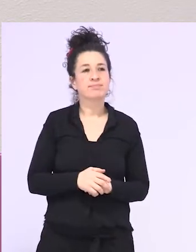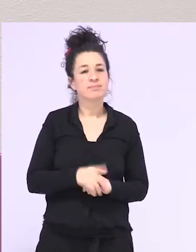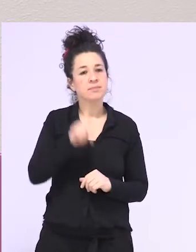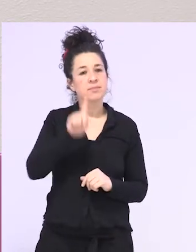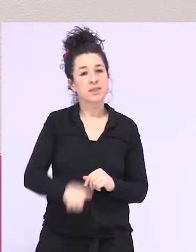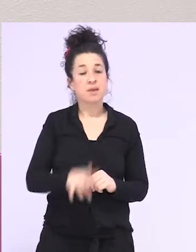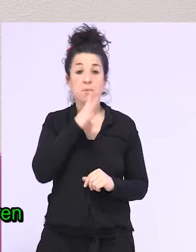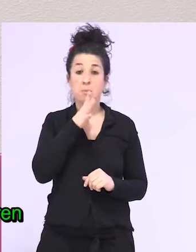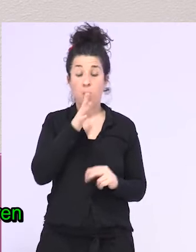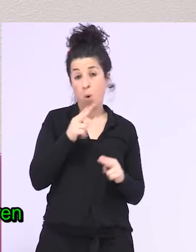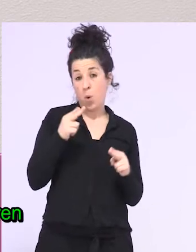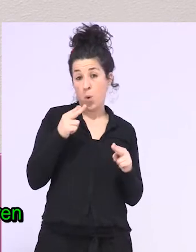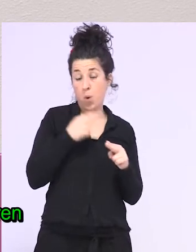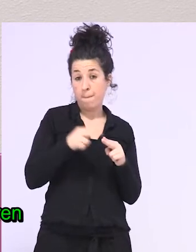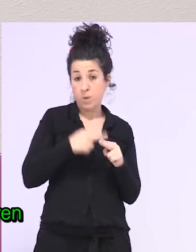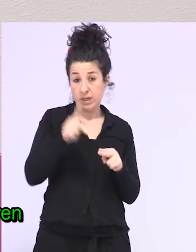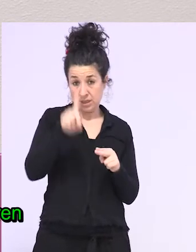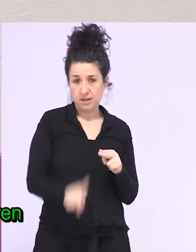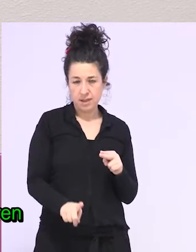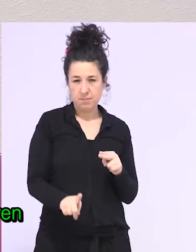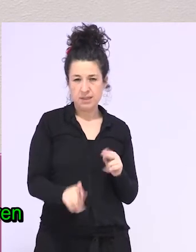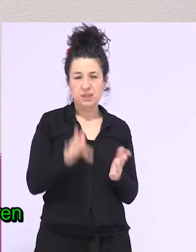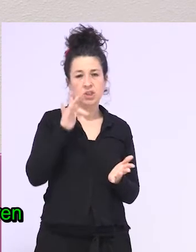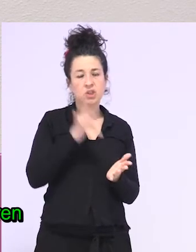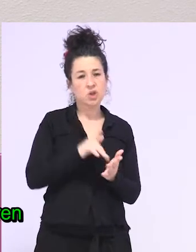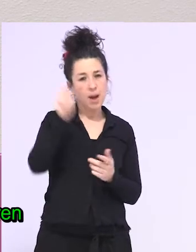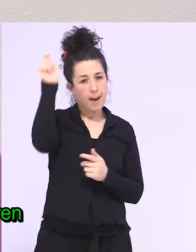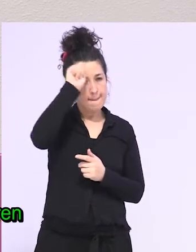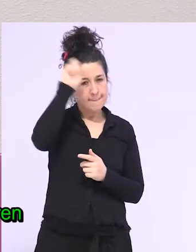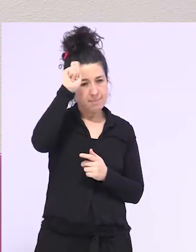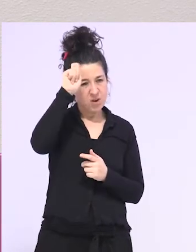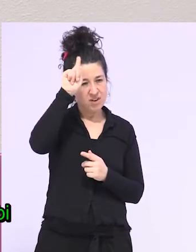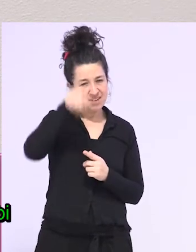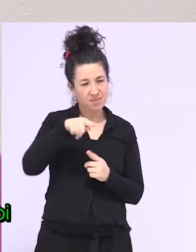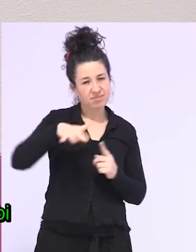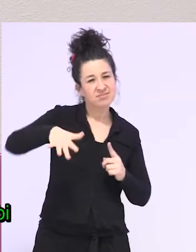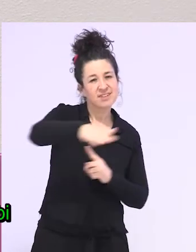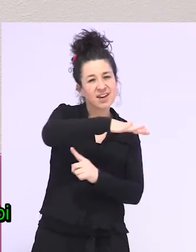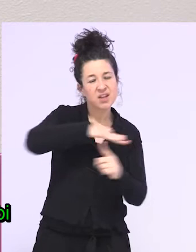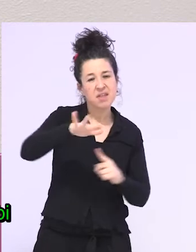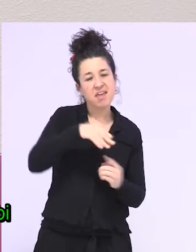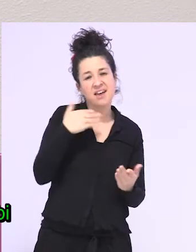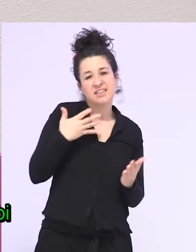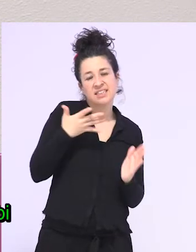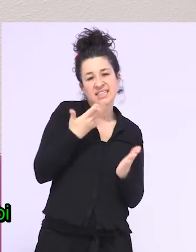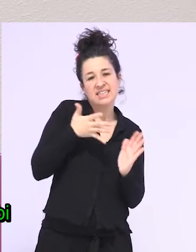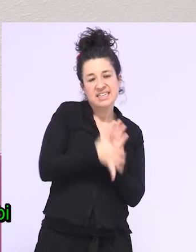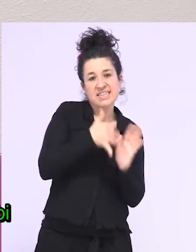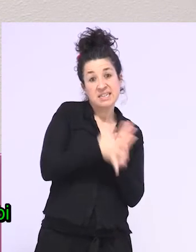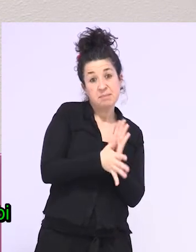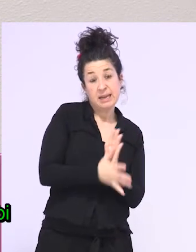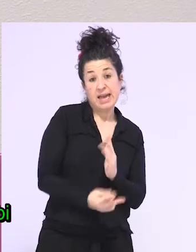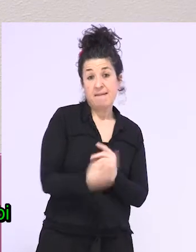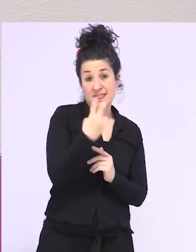daiteke ere politikoki, kasu honetan Iruinan inguruan ere egon ziren horrelako narratiba batzuk nabarmentzen zutenak erasotzaileetako bi zirela